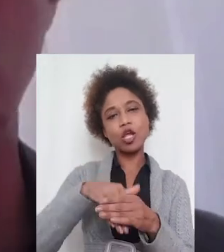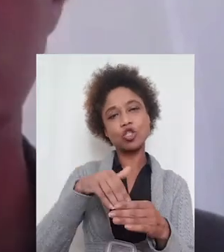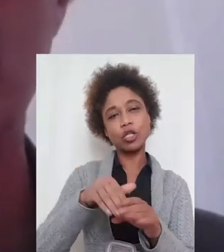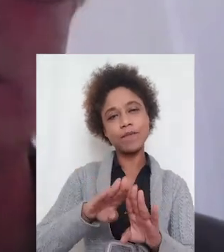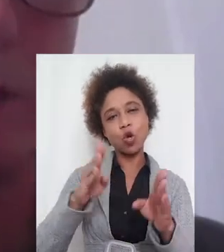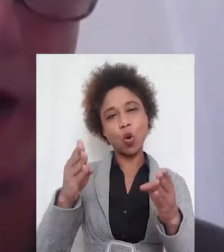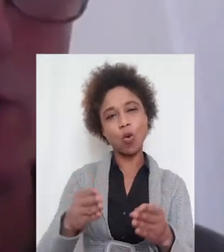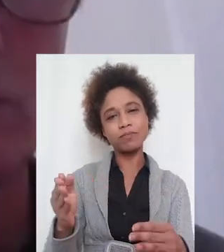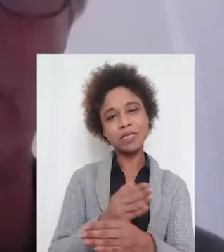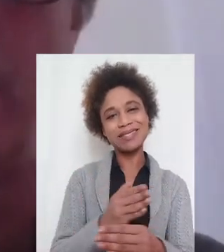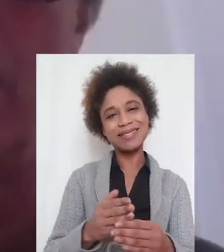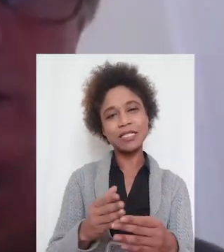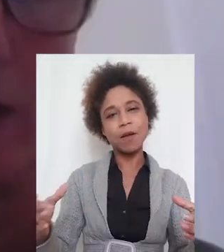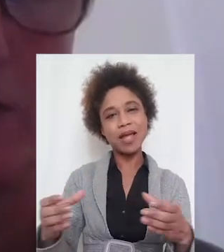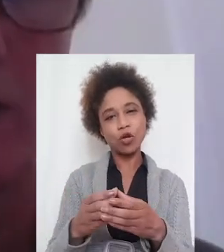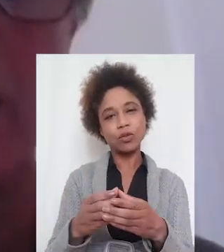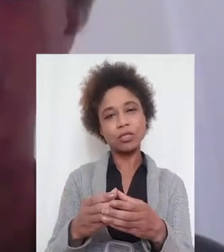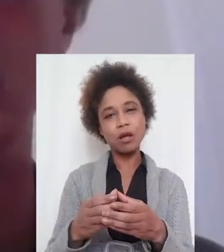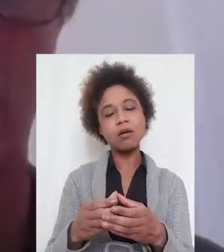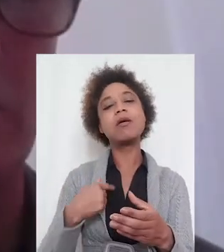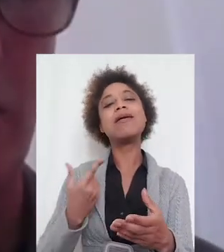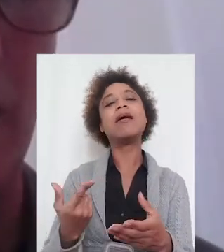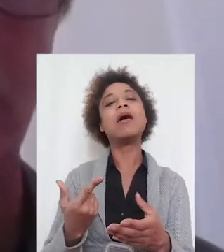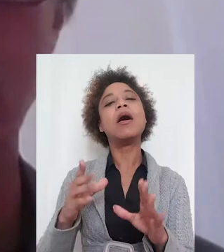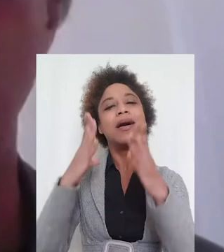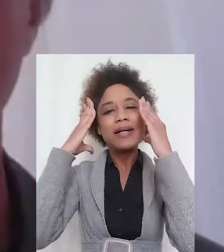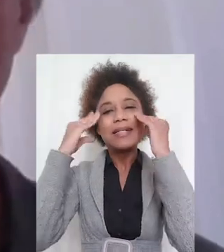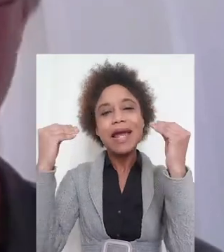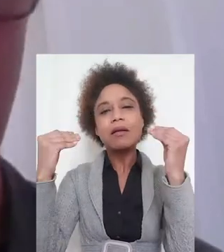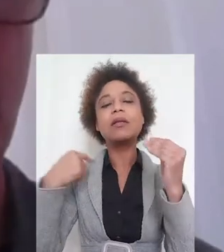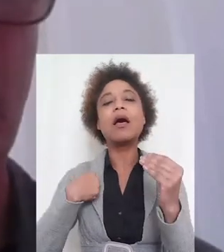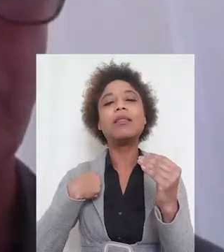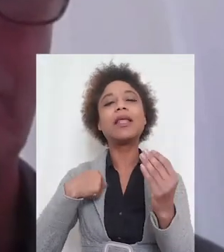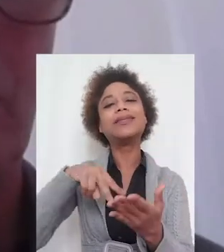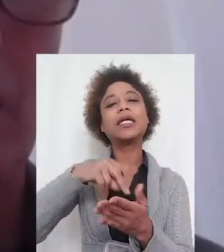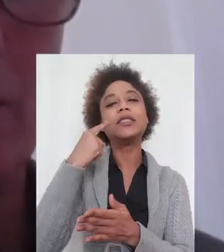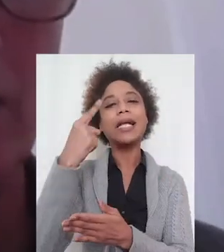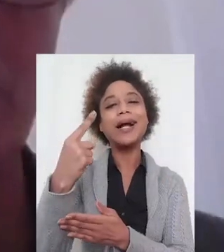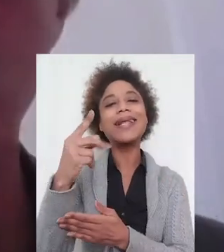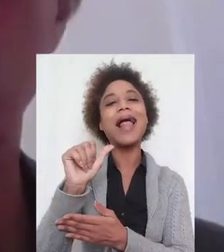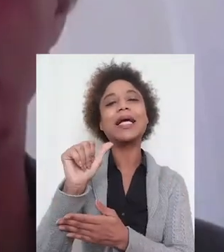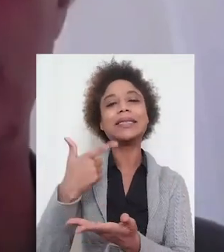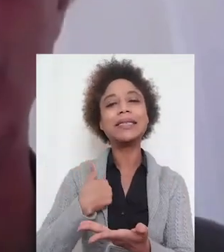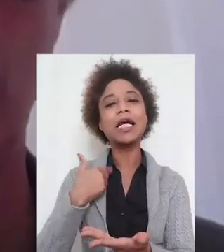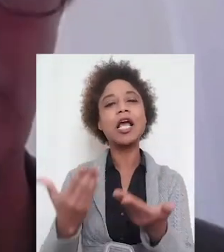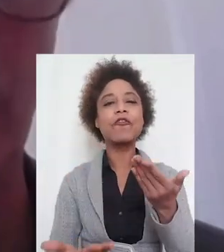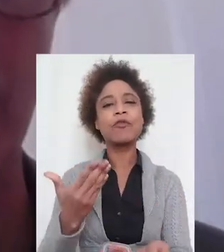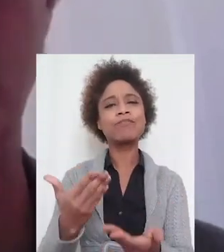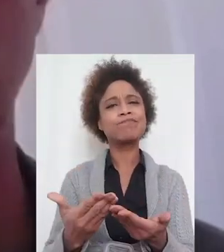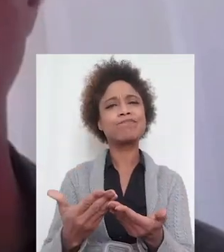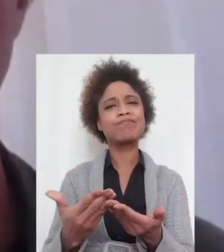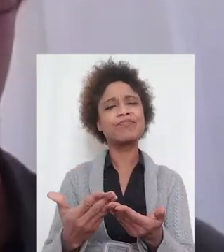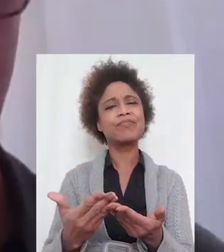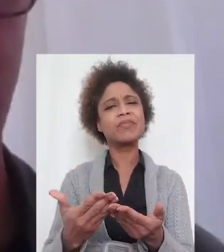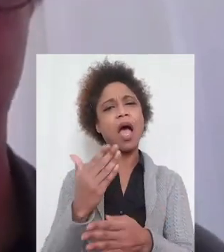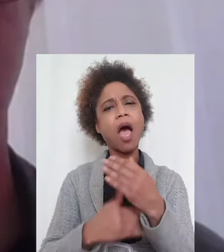podiumkunsten tijdens een bijeenkomst van de Nederlandse Dansdagen en het LKCA geëvalueerd. Waar staan we, dik een half jaar later,